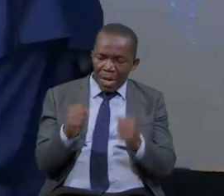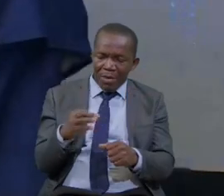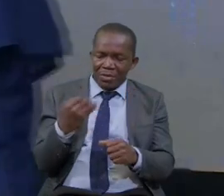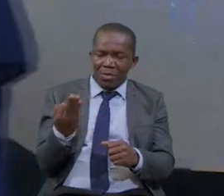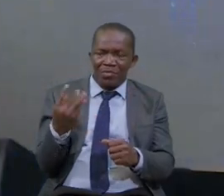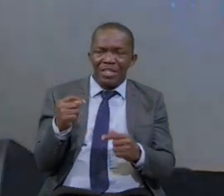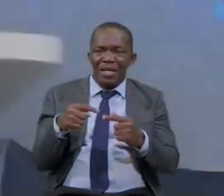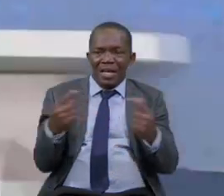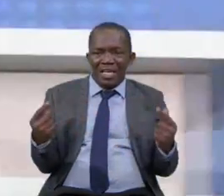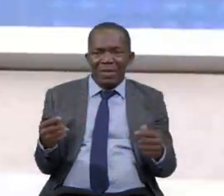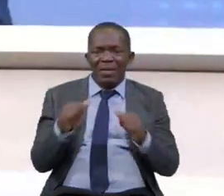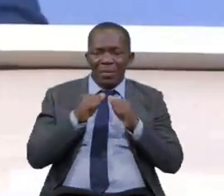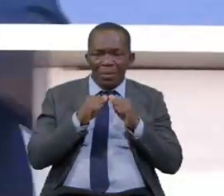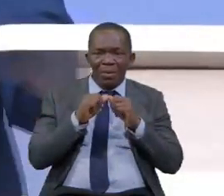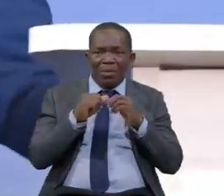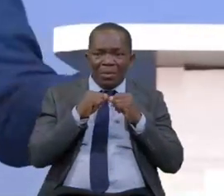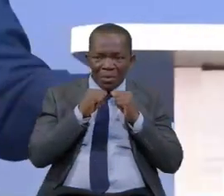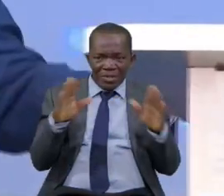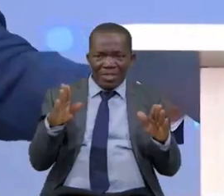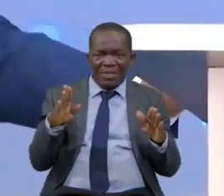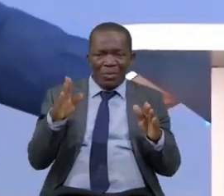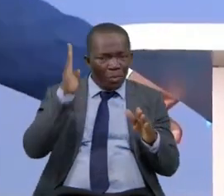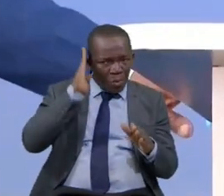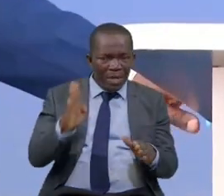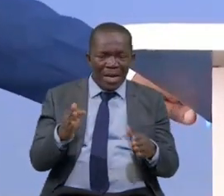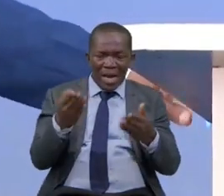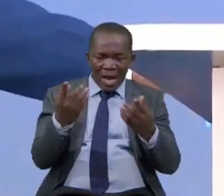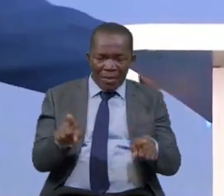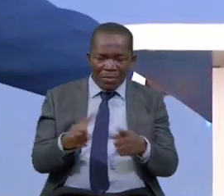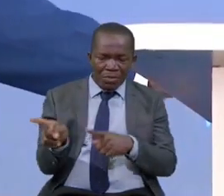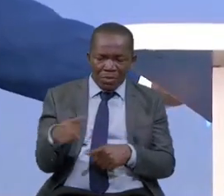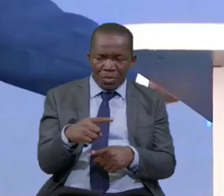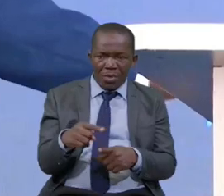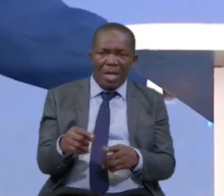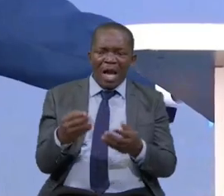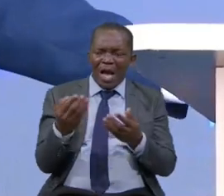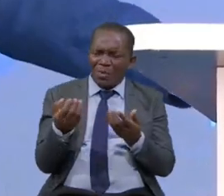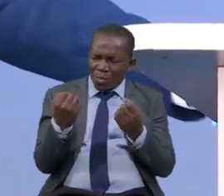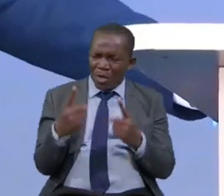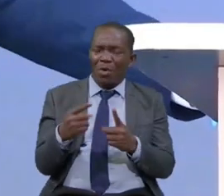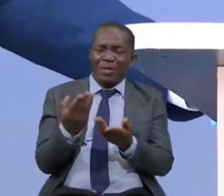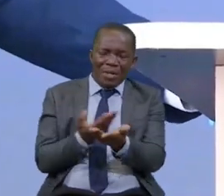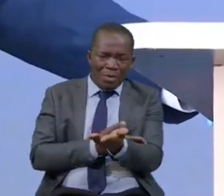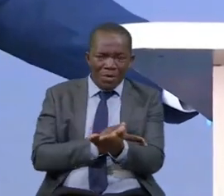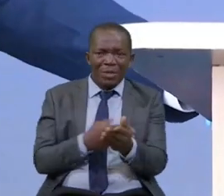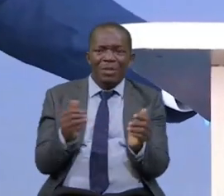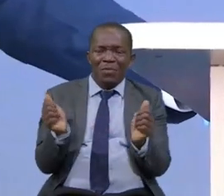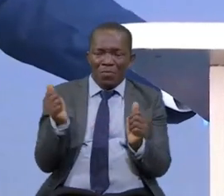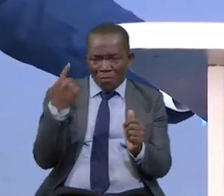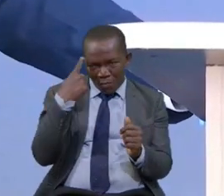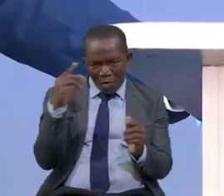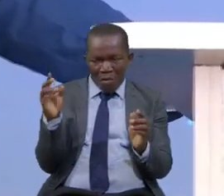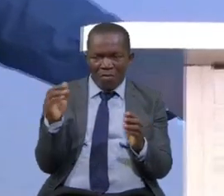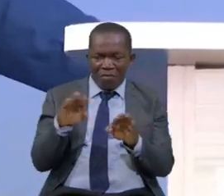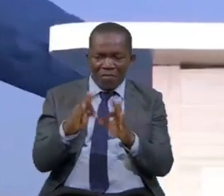te réveilles le matin, tu fais ta dévotion, dévotion familiale, mais avant de sortir, tu